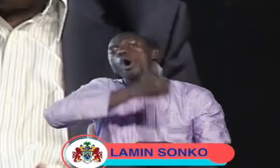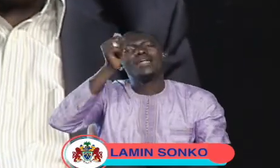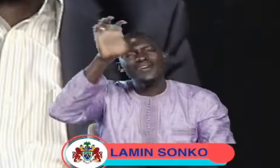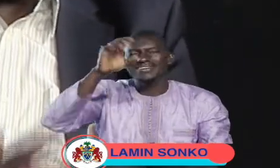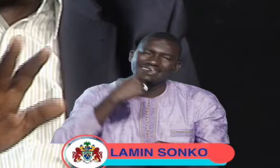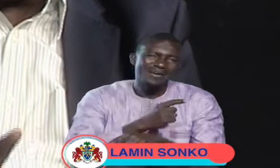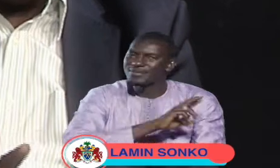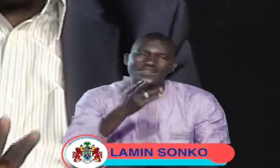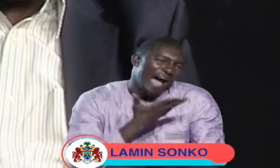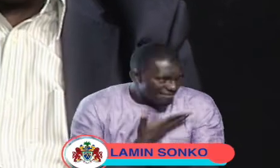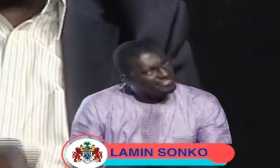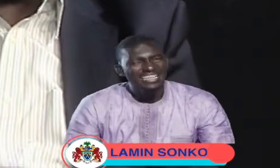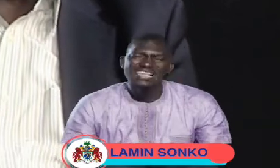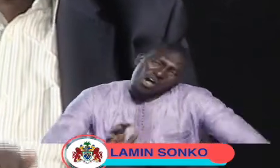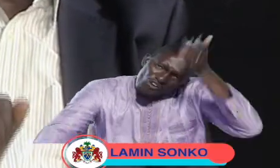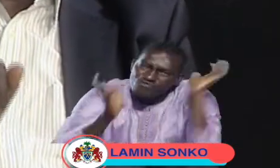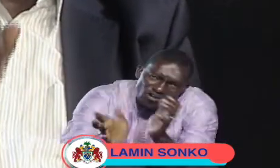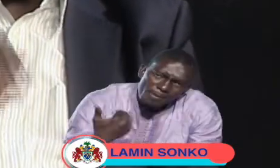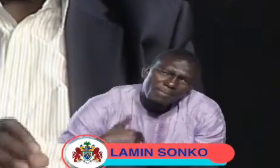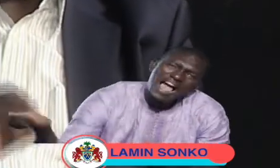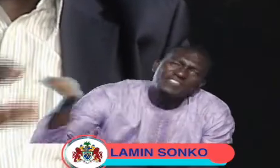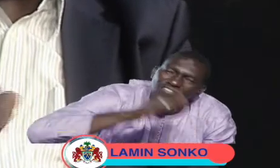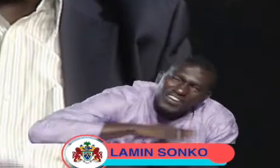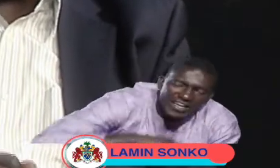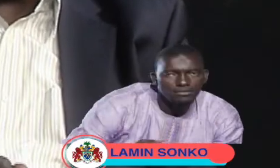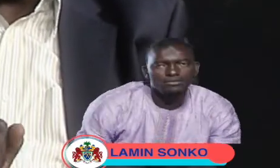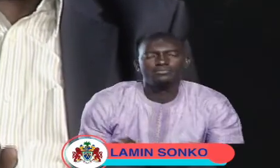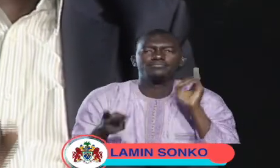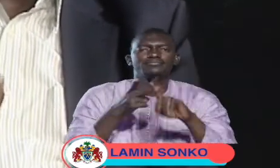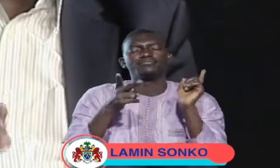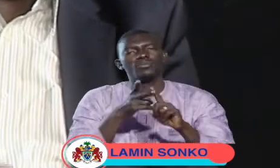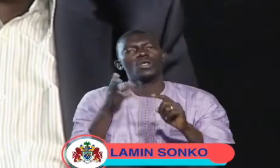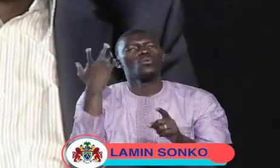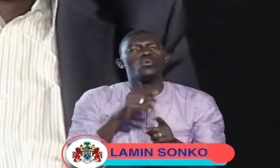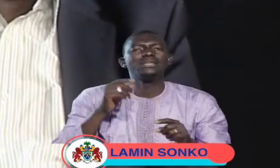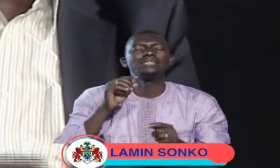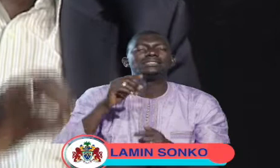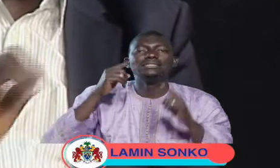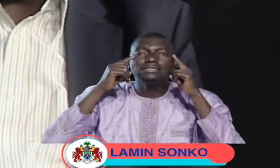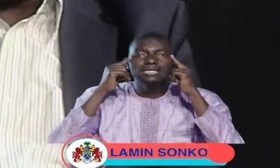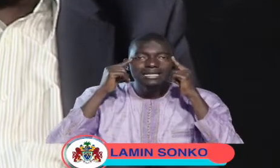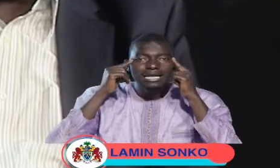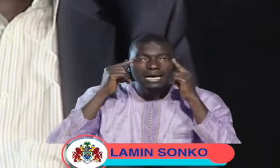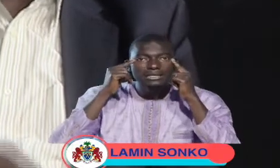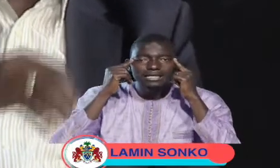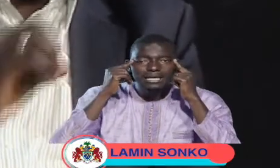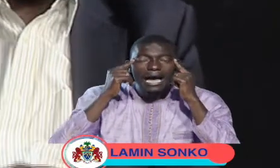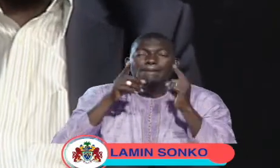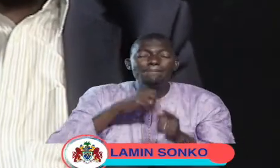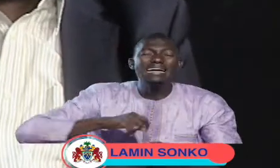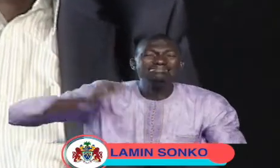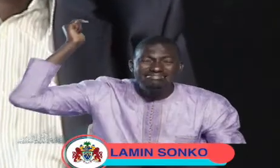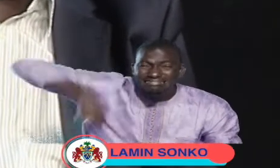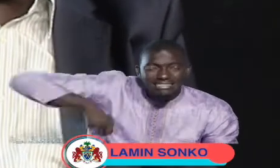dañ ñam wax na loolu té loolu dégeeral loolu tamit buñ jogé tam Jagma Foundation bu ñëw ici bagage wax bi bari na ñu né bagage yi